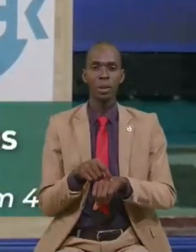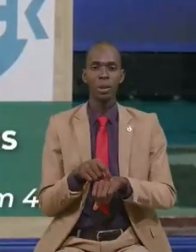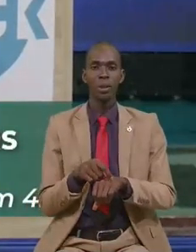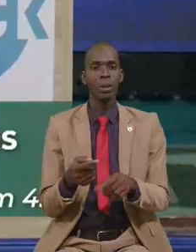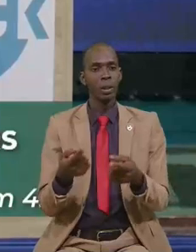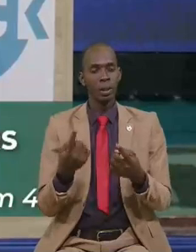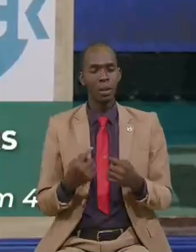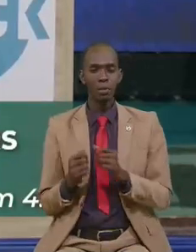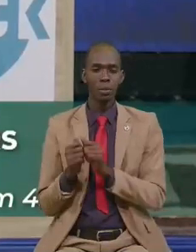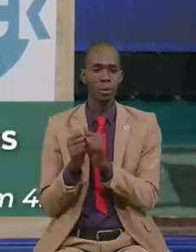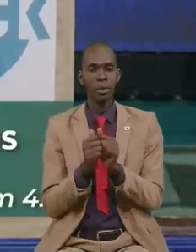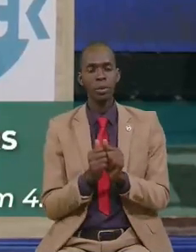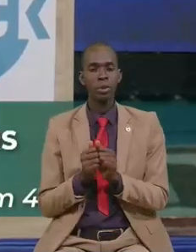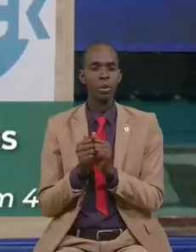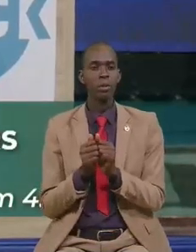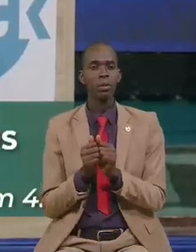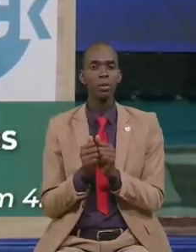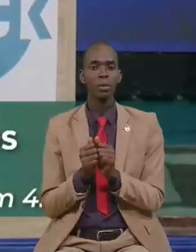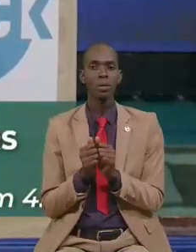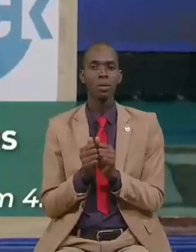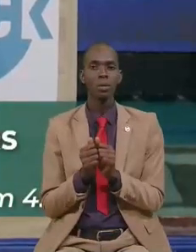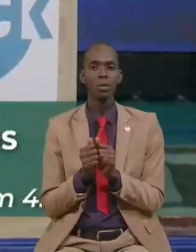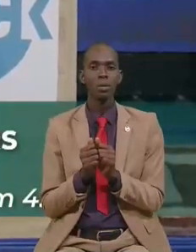uns des autres.